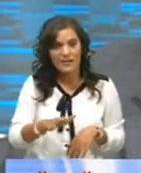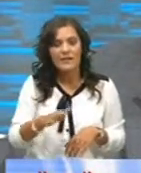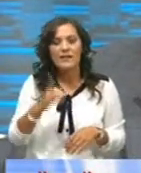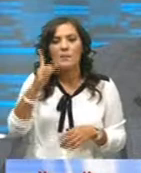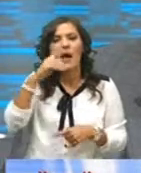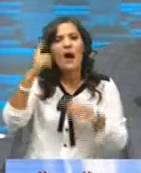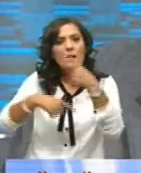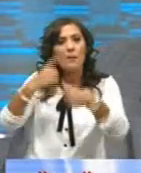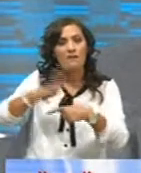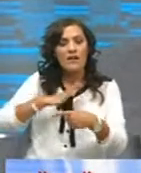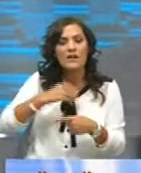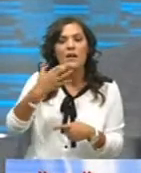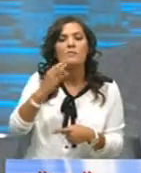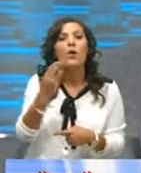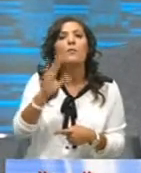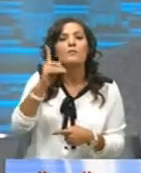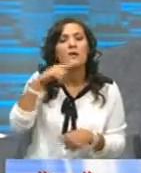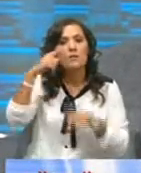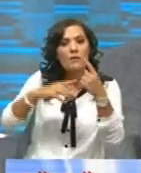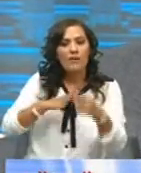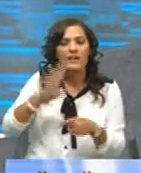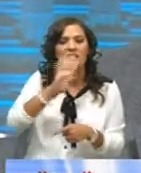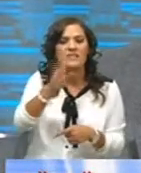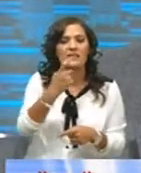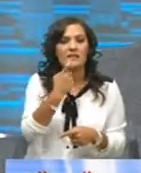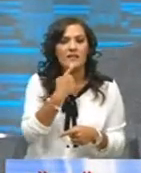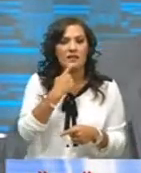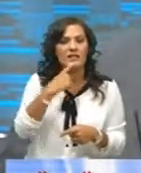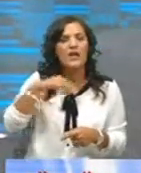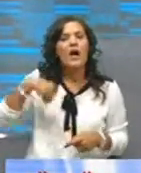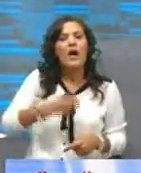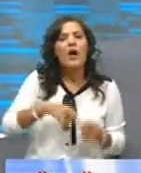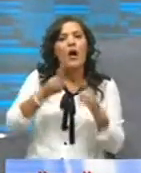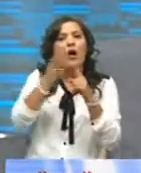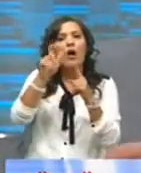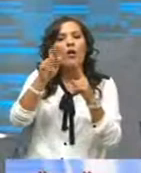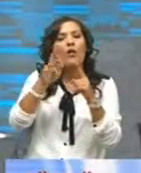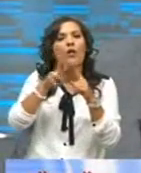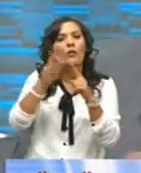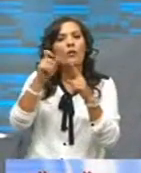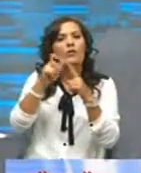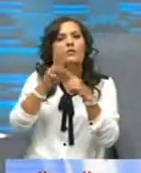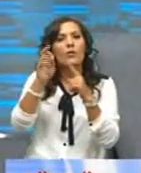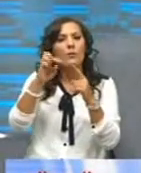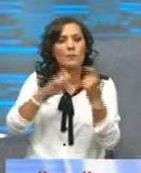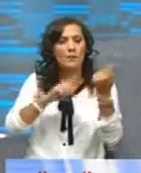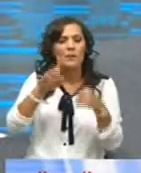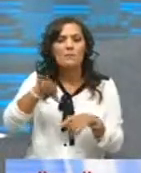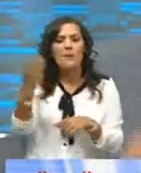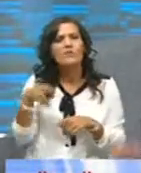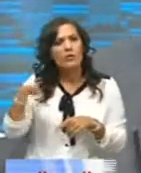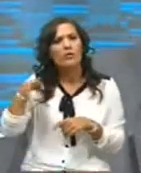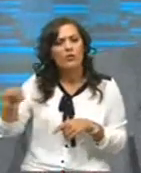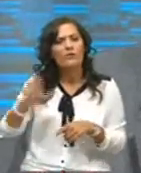yakalanmış akrabanız varsa kırk yaşından itibaren kolonoskopi altın standart olduğu için başka